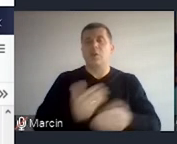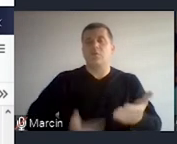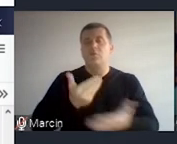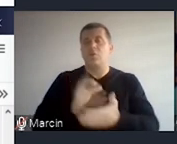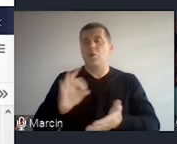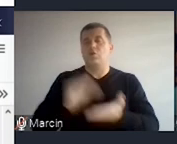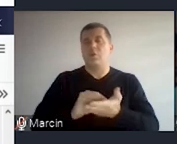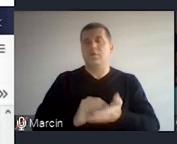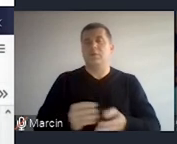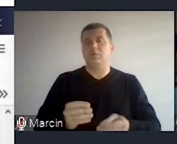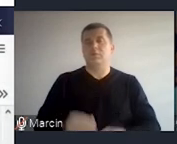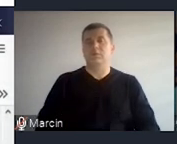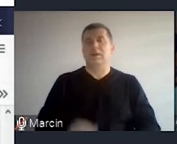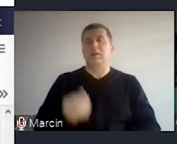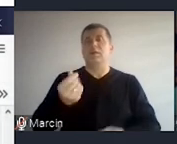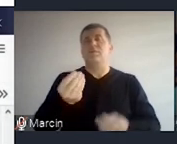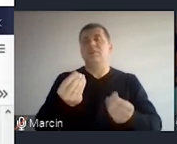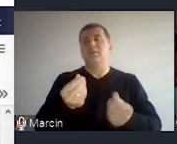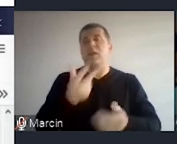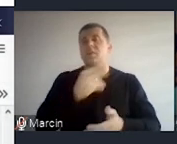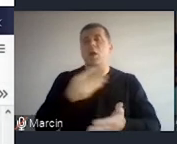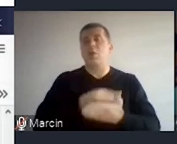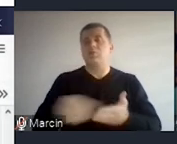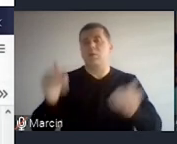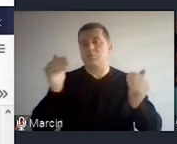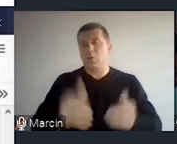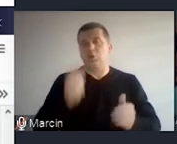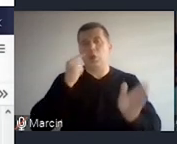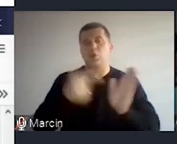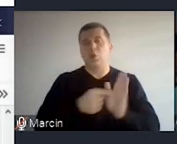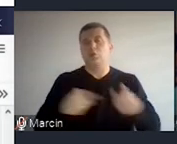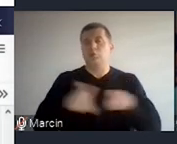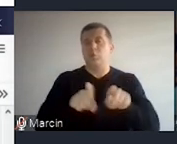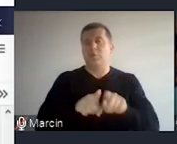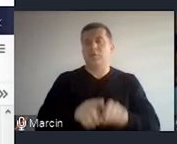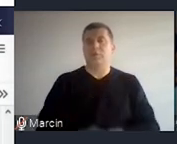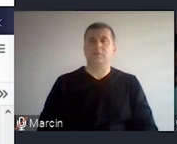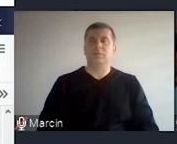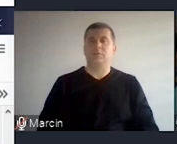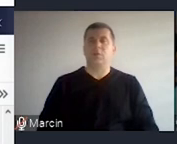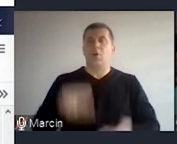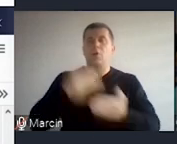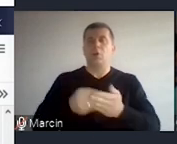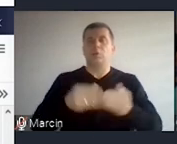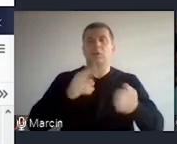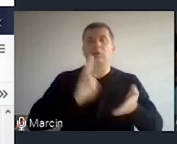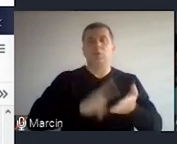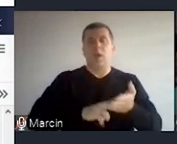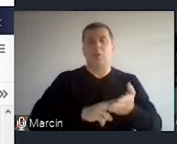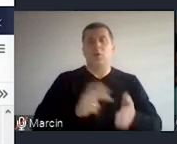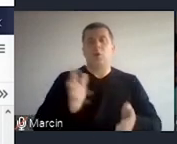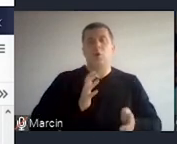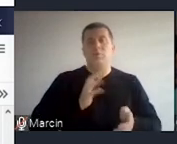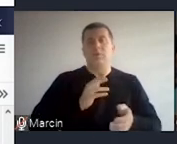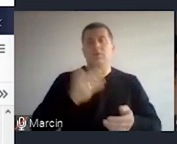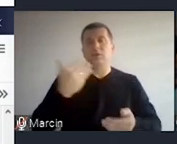wnoszony. Wycena takiej nieodpłatnej pracy może dotyczyć również kosztów składek na ubezpieczenie